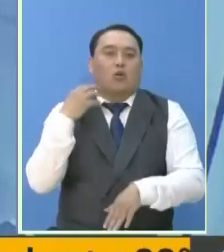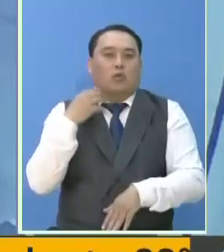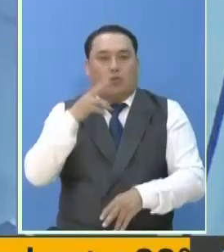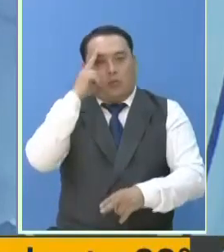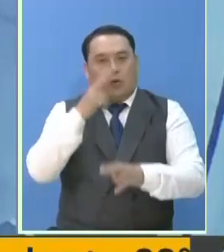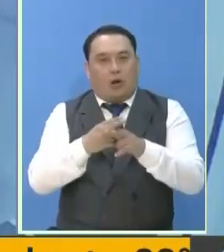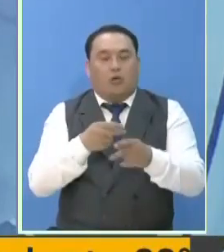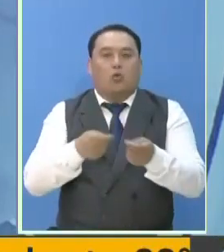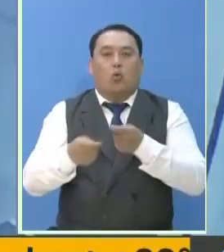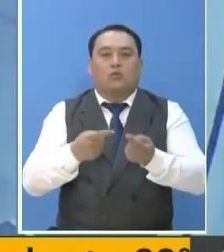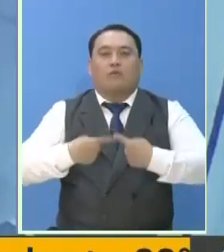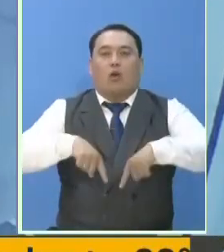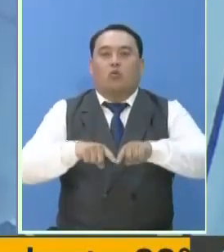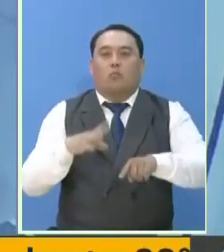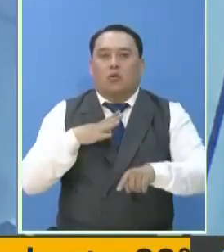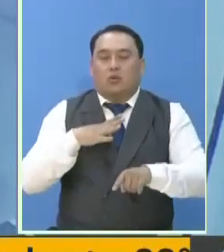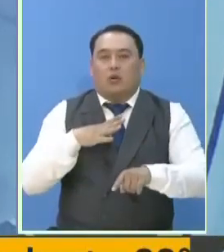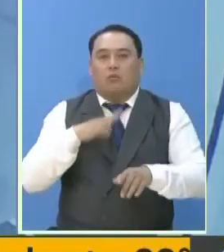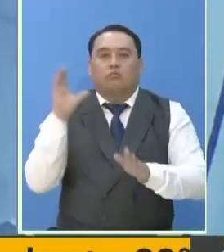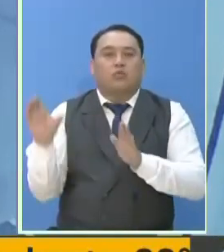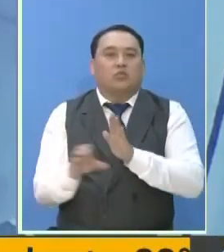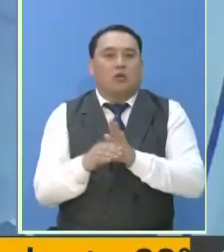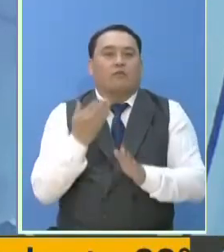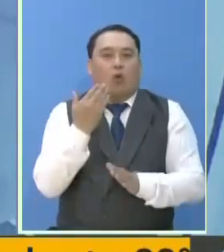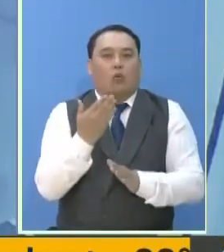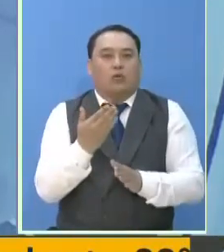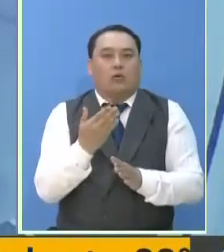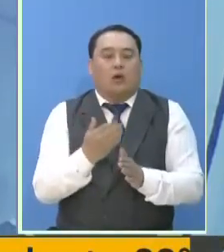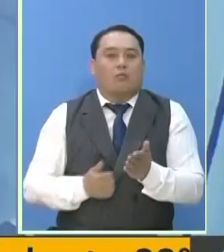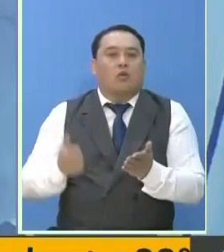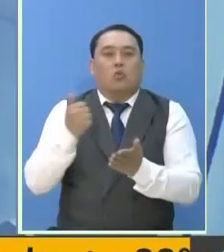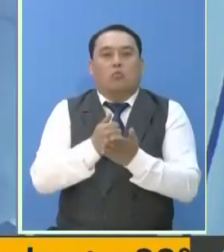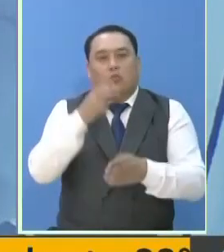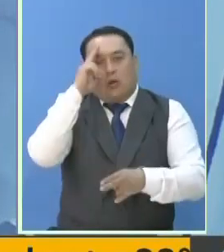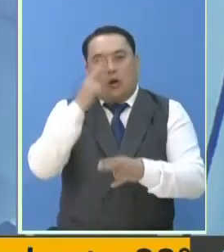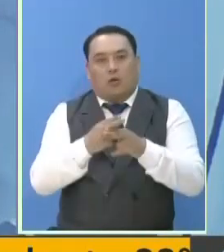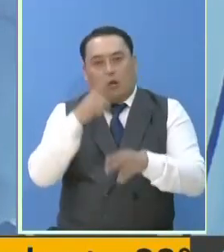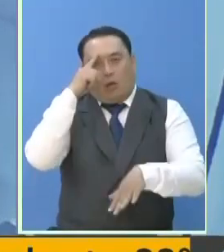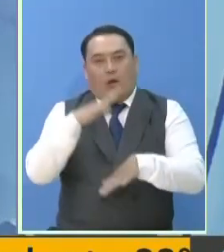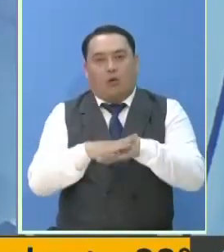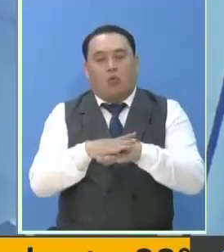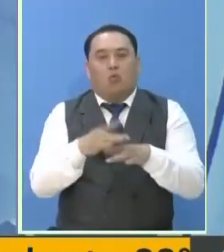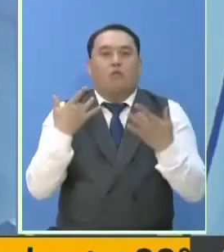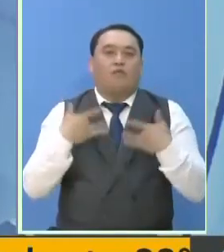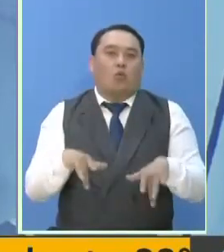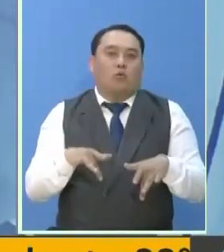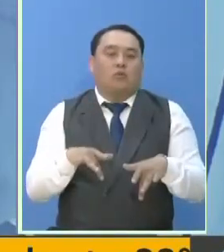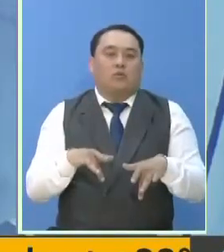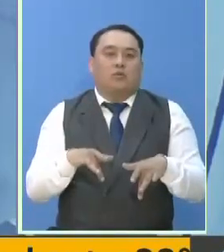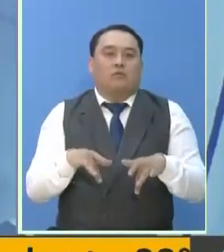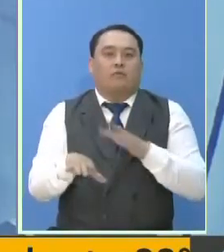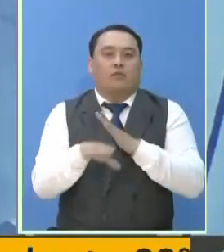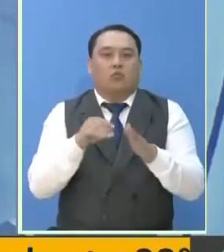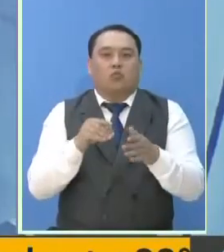брат работал начальником отдела, был в непосредственном подчинении. Как только его брат назначился акимом, тот был вынужден уволиться и